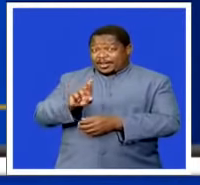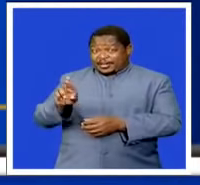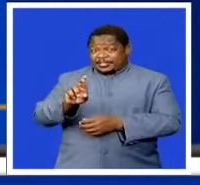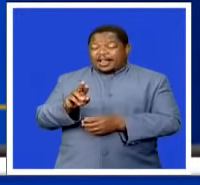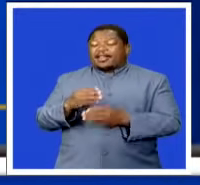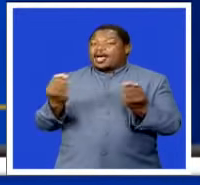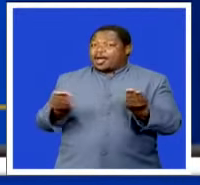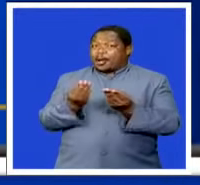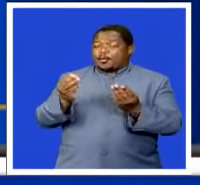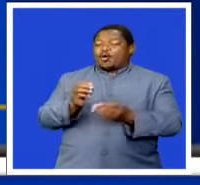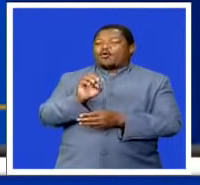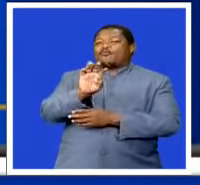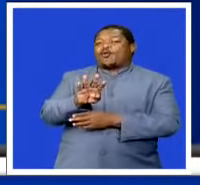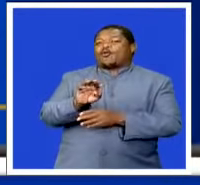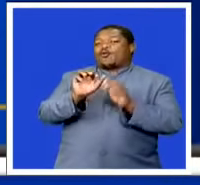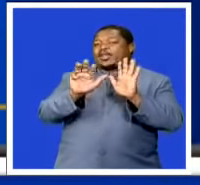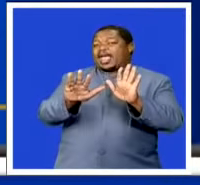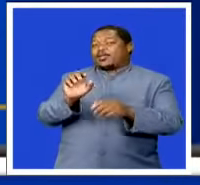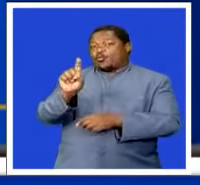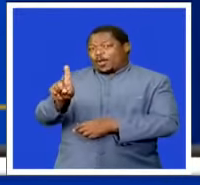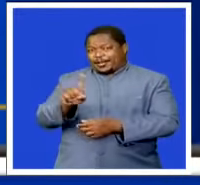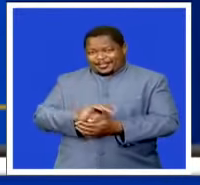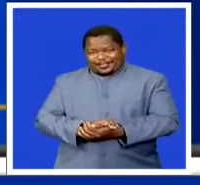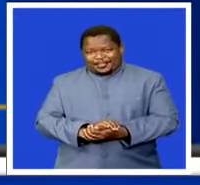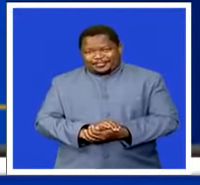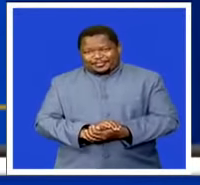saseshiselweni sinebantfu labangu 491.